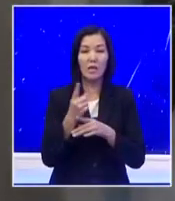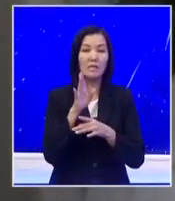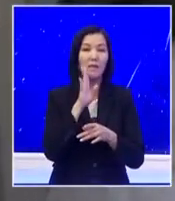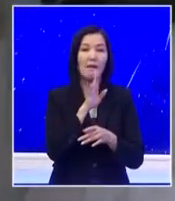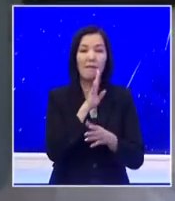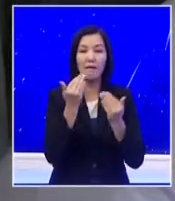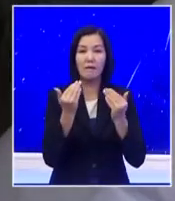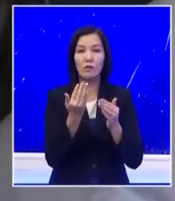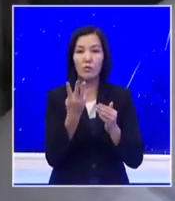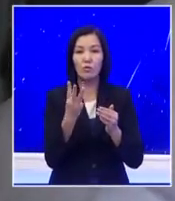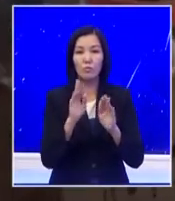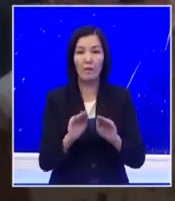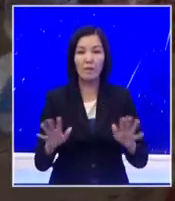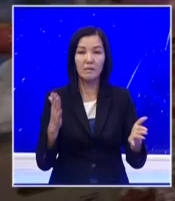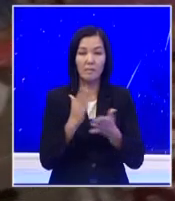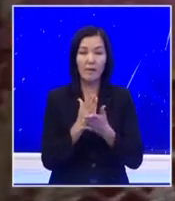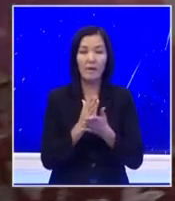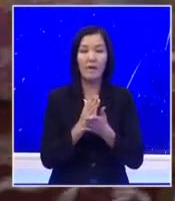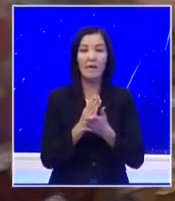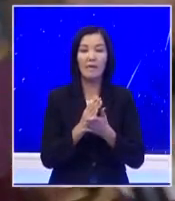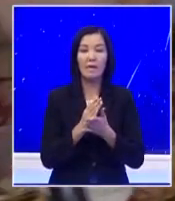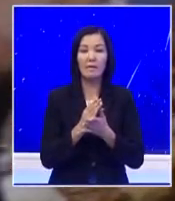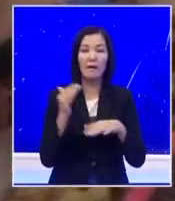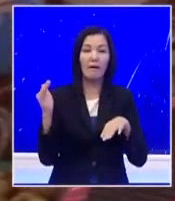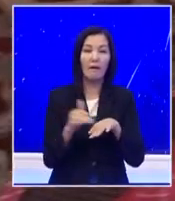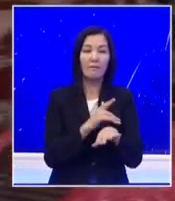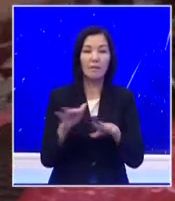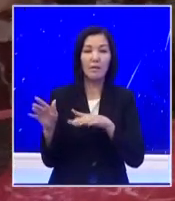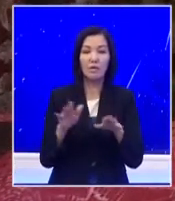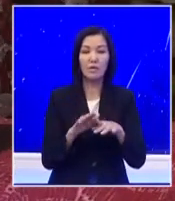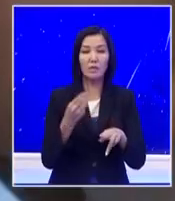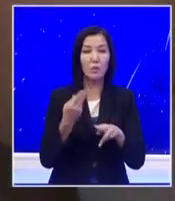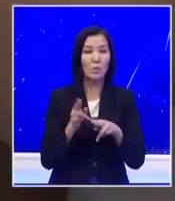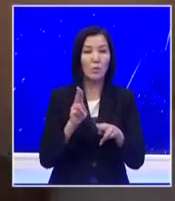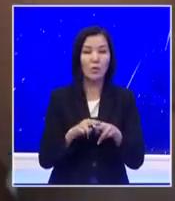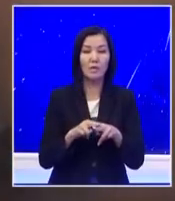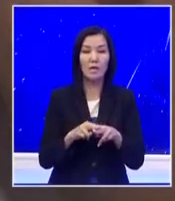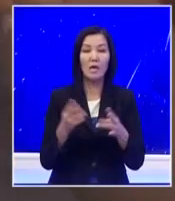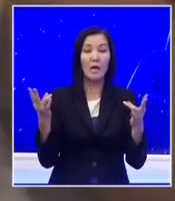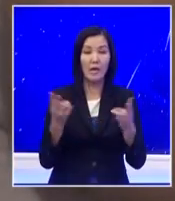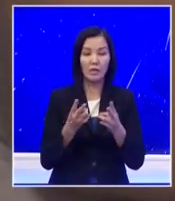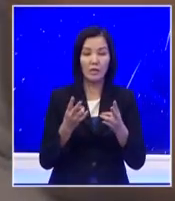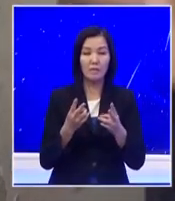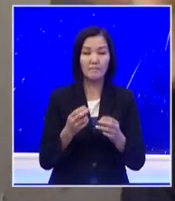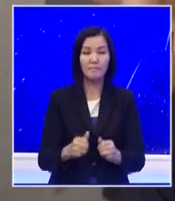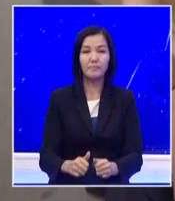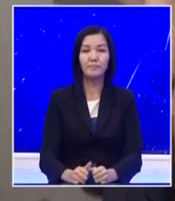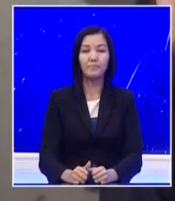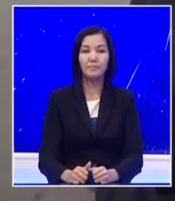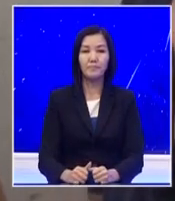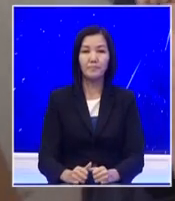бастана қазір 3 баласын өз асырап отыр. Айтуынша, бұл қайырымдылық шарасы оған тап қазір өте қажет болатын.